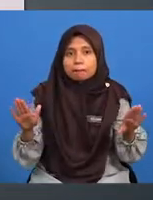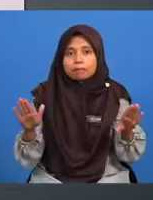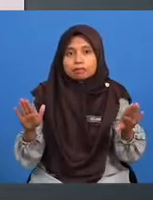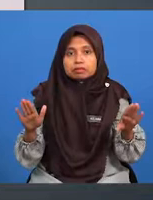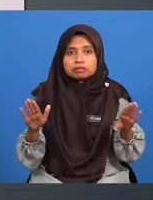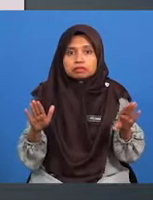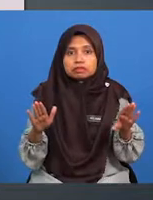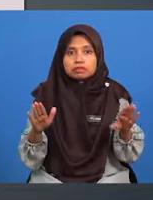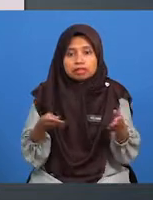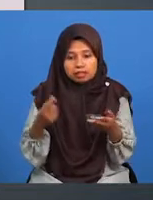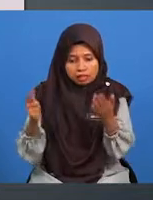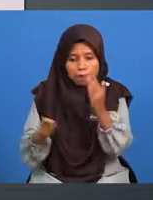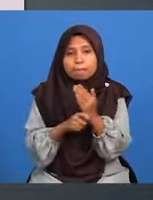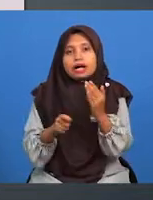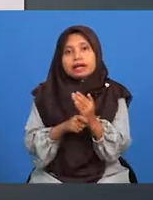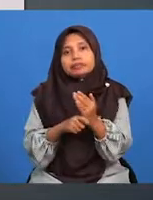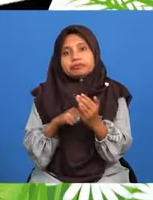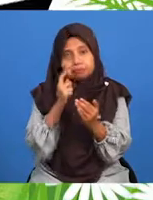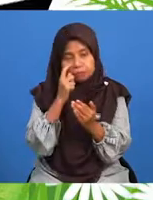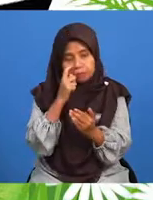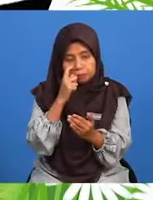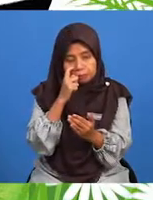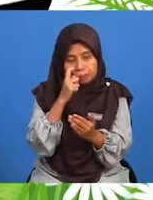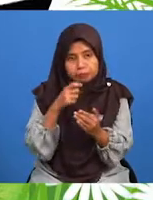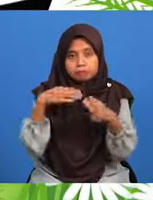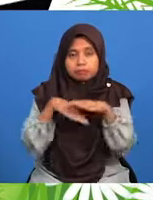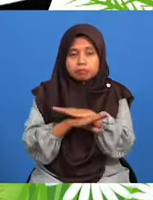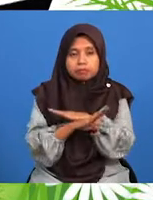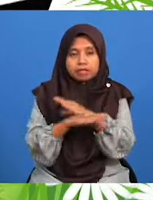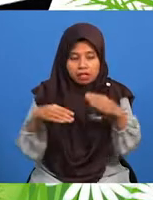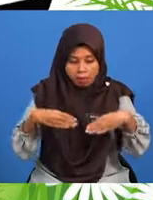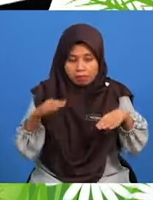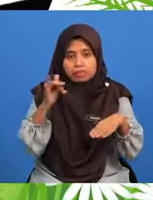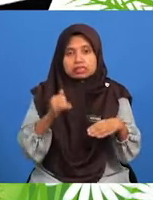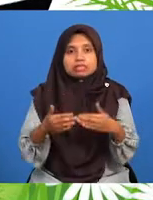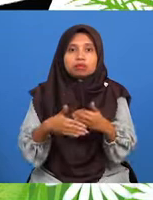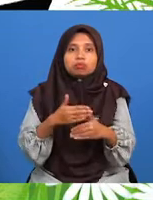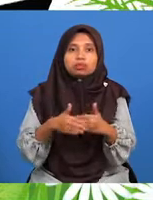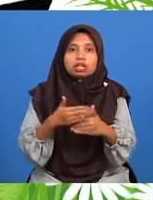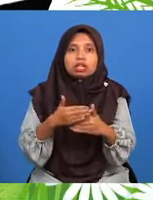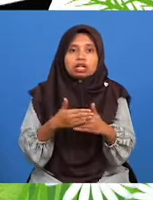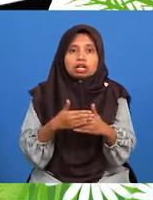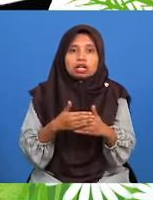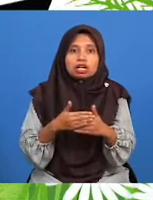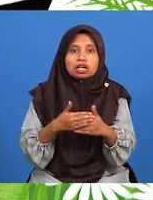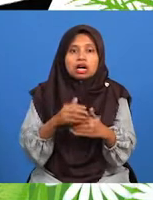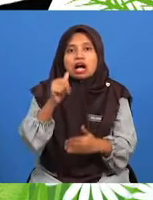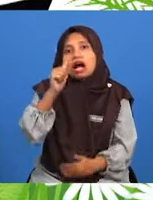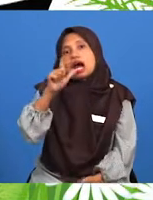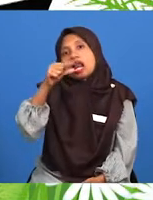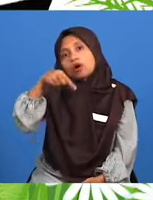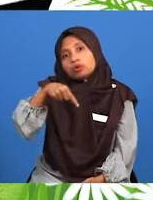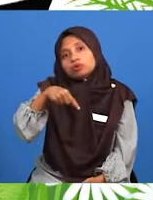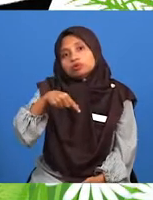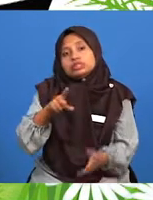sebarang tambahan. Dalam bahasa yang mudah difahami, Al-Qardu bermaksud